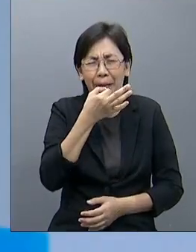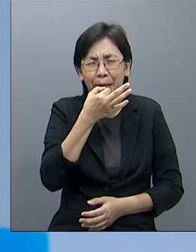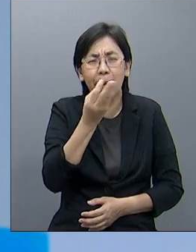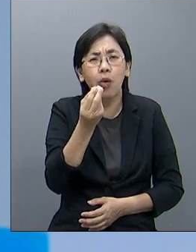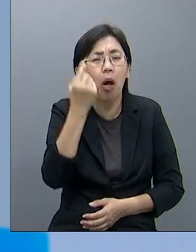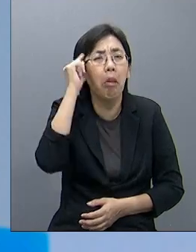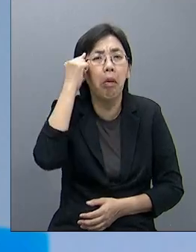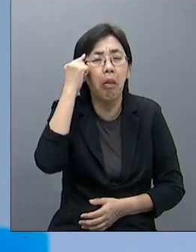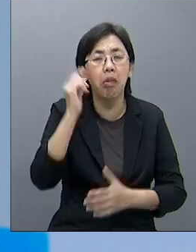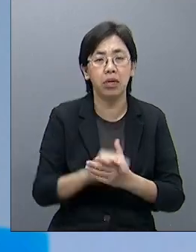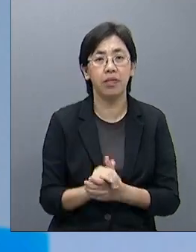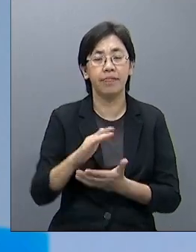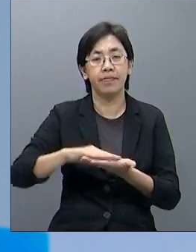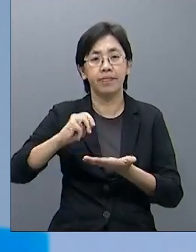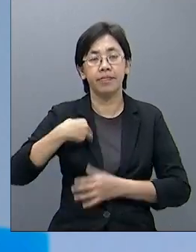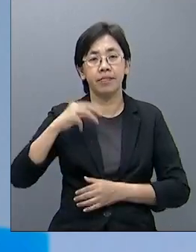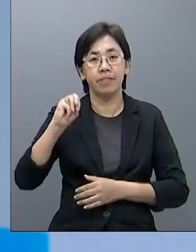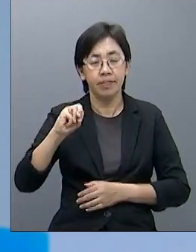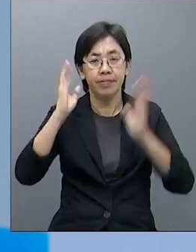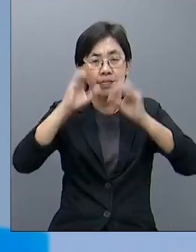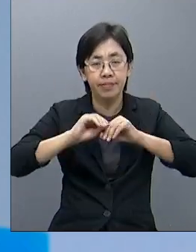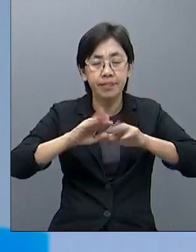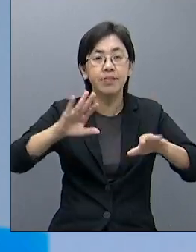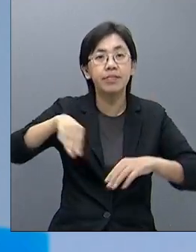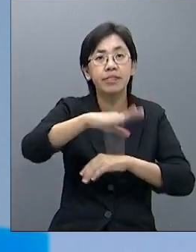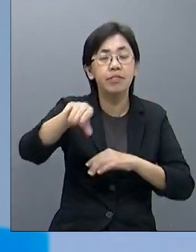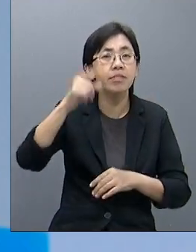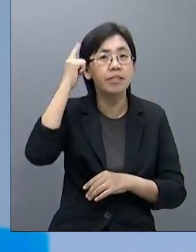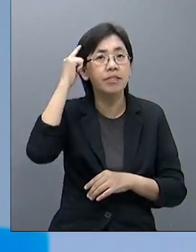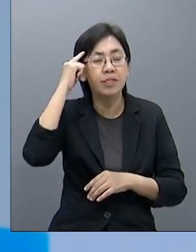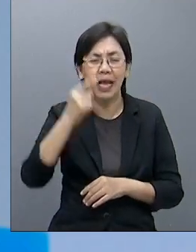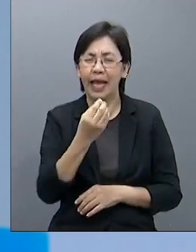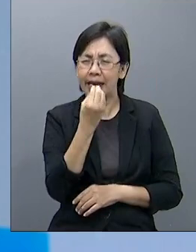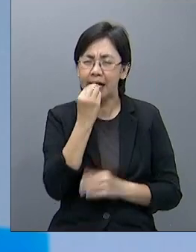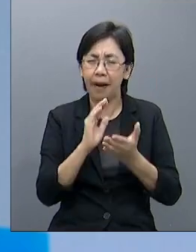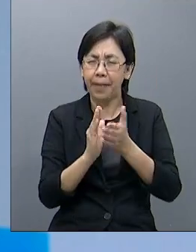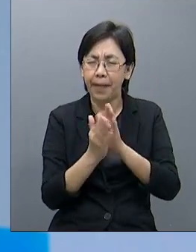มได้แ่